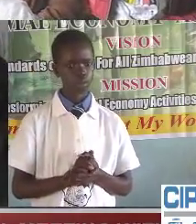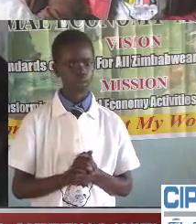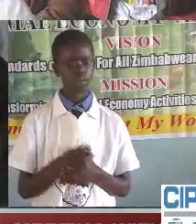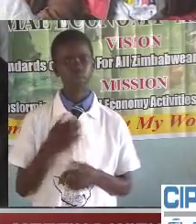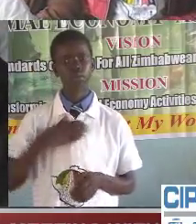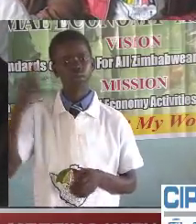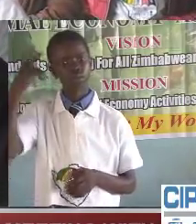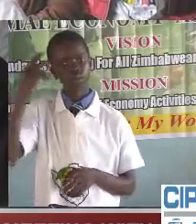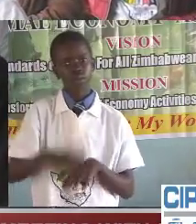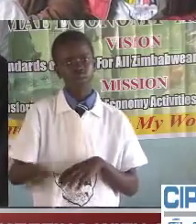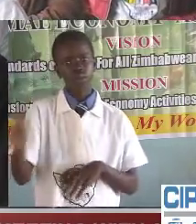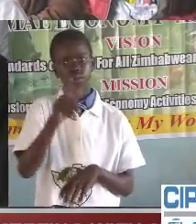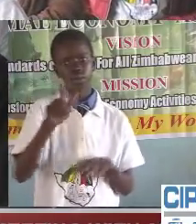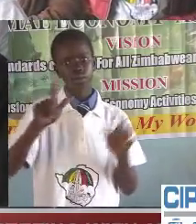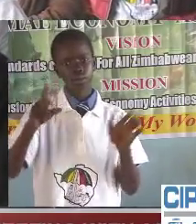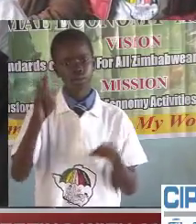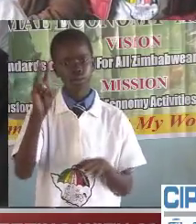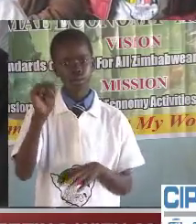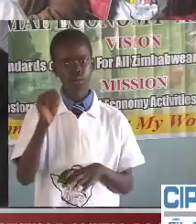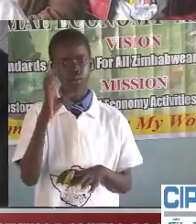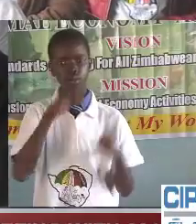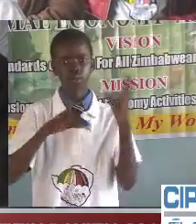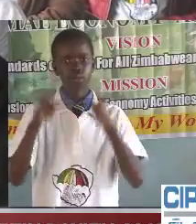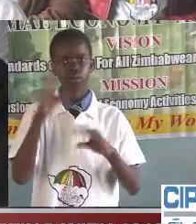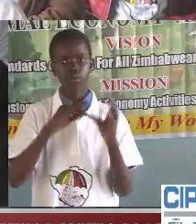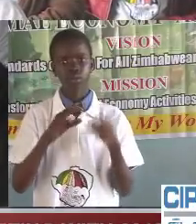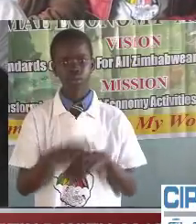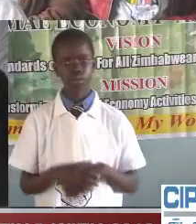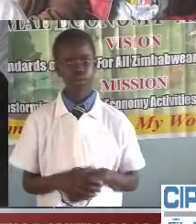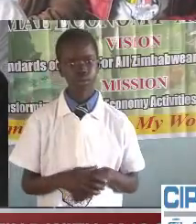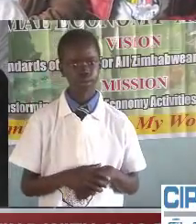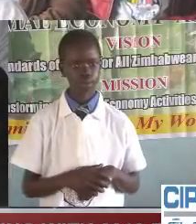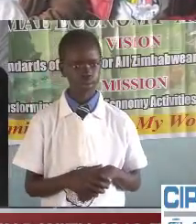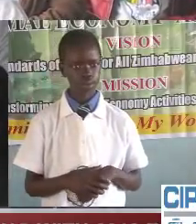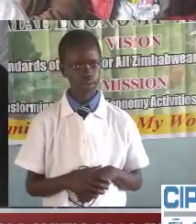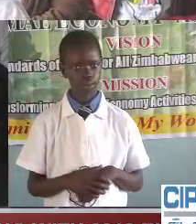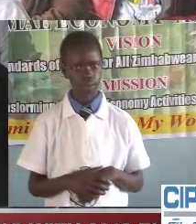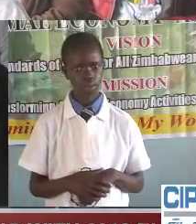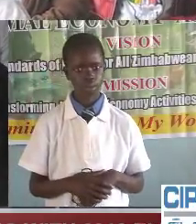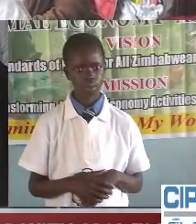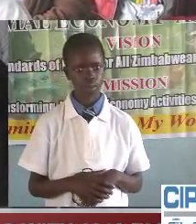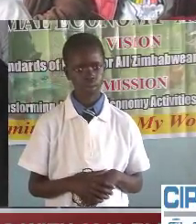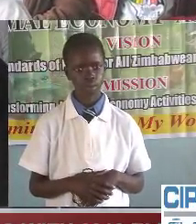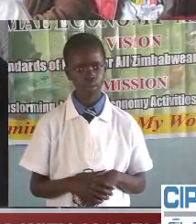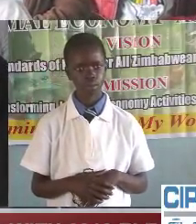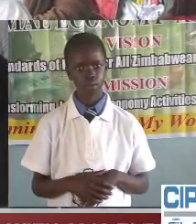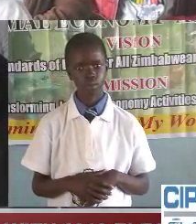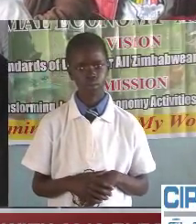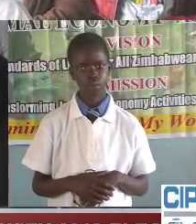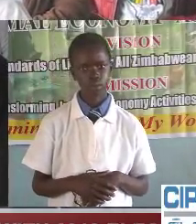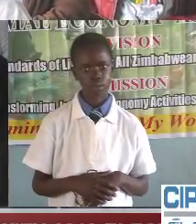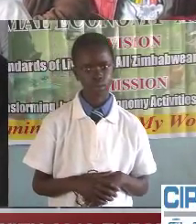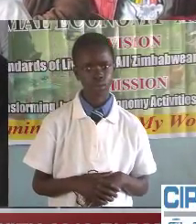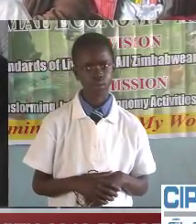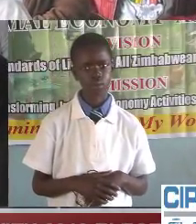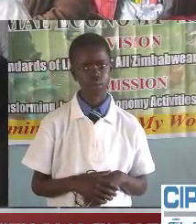Tingoyeuchidzana kuti mine 7 minutes dzekutaura, ende mukanzwa chati TTT zvinoreva kuti zvakwana